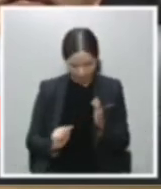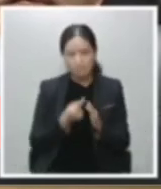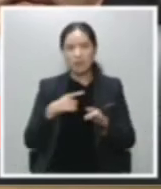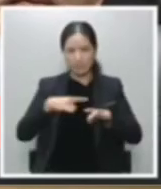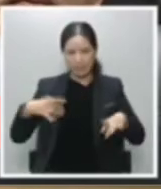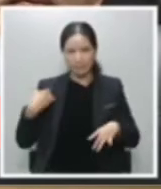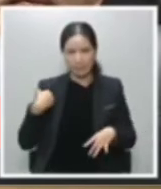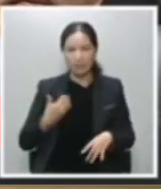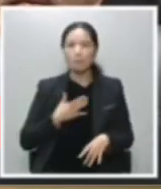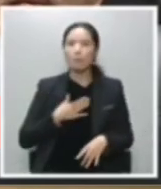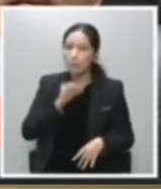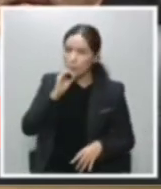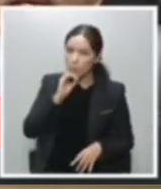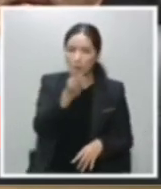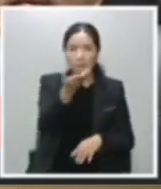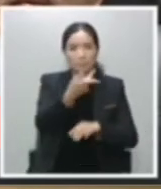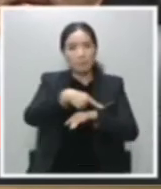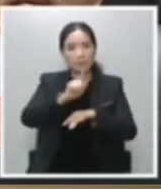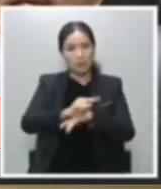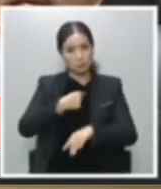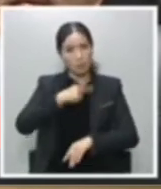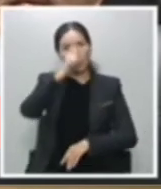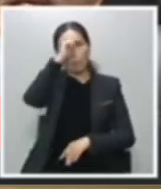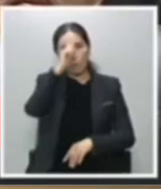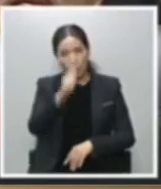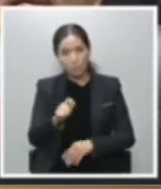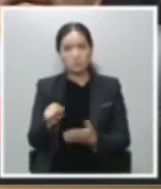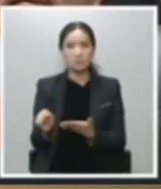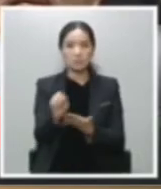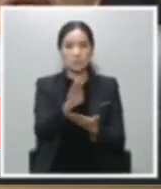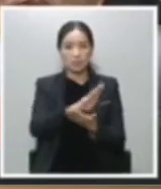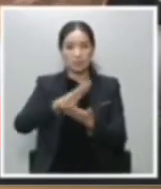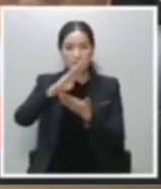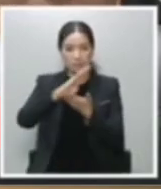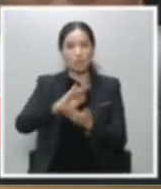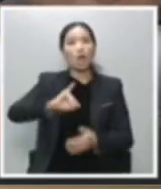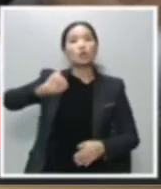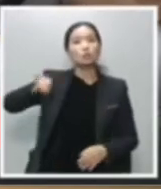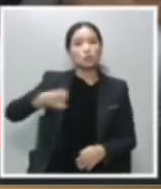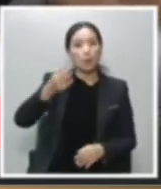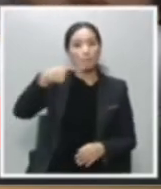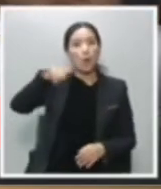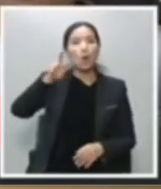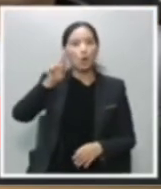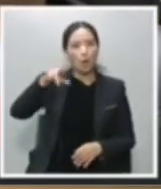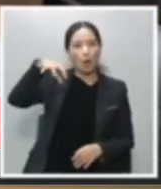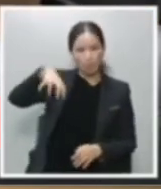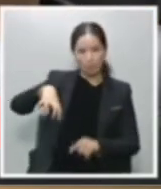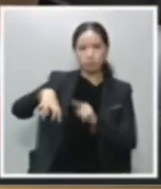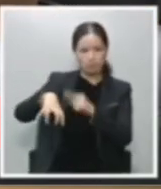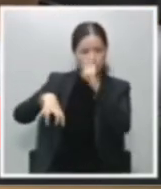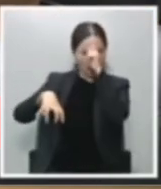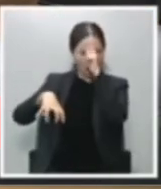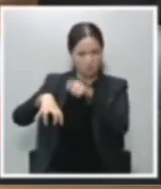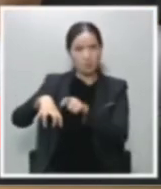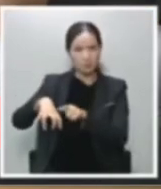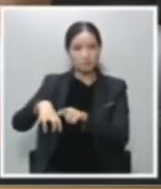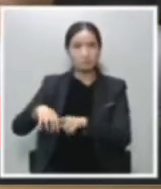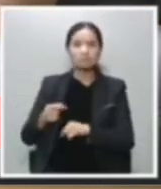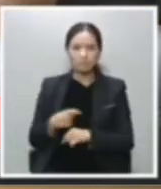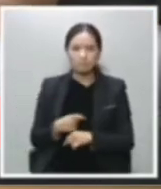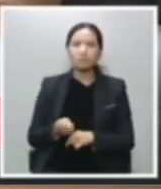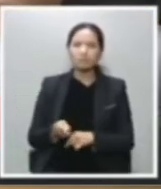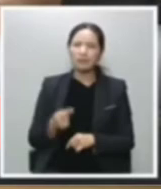ผมกราบเรียนท่านประธานว่าผมเคารพนับถือสถาบันจปร.นะครับจปร.เนี่ยแต่งตั้งขึ้นมาตั้ง